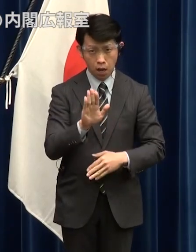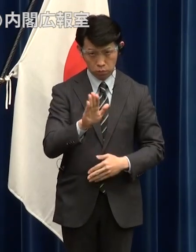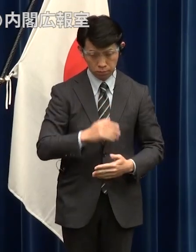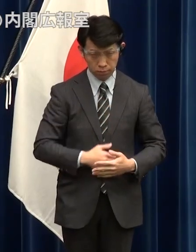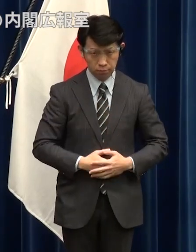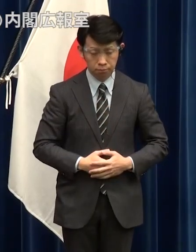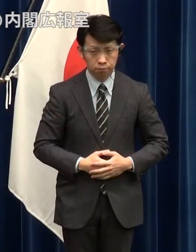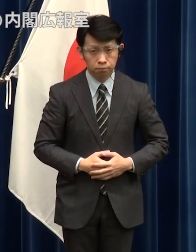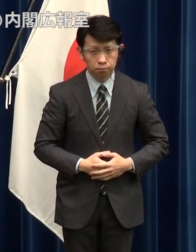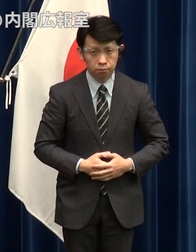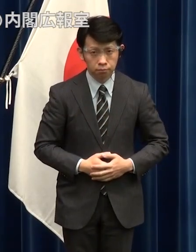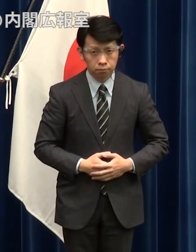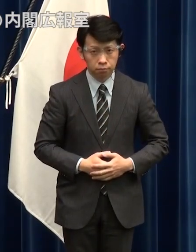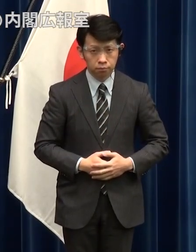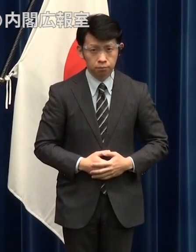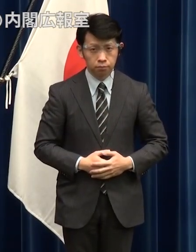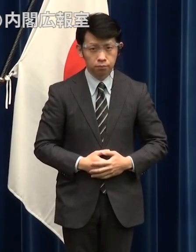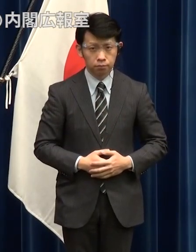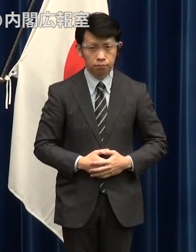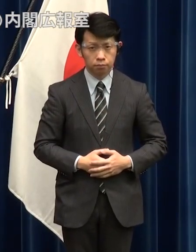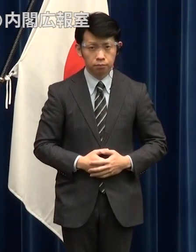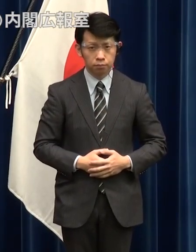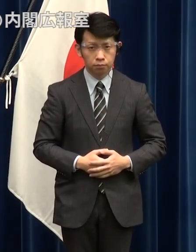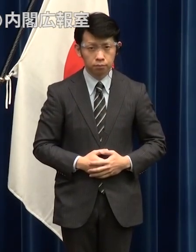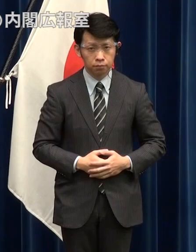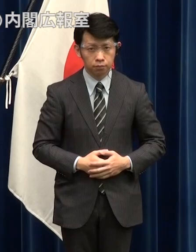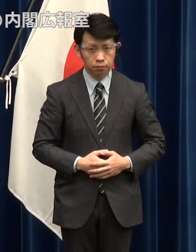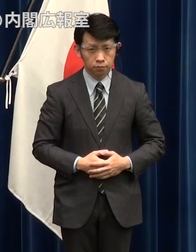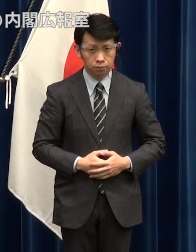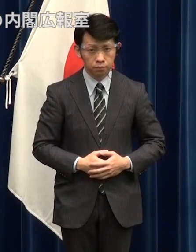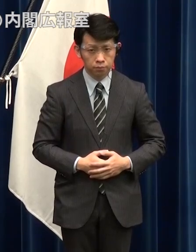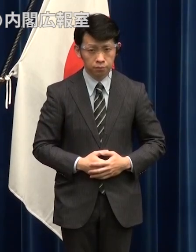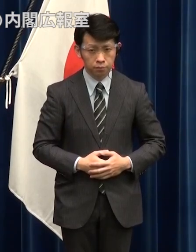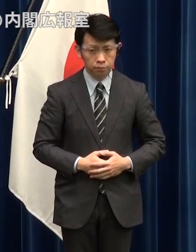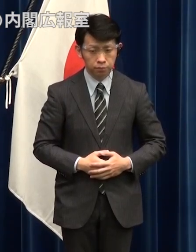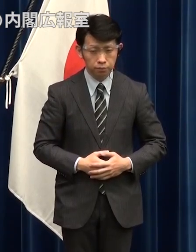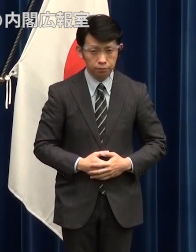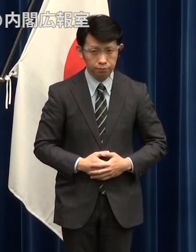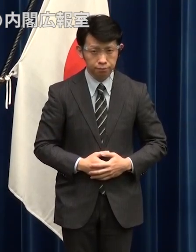上です。 それでは次の方、それでは神保さん。